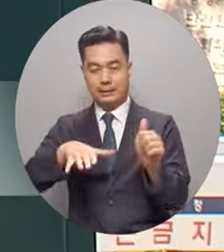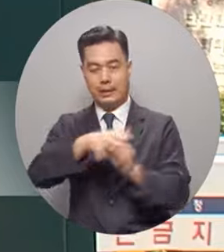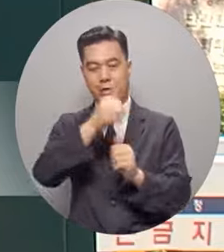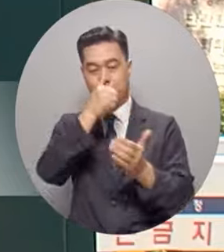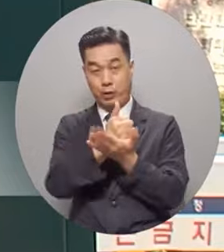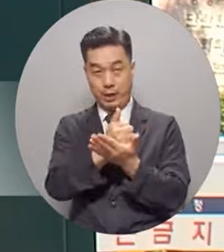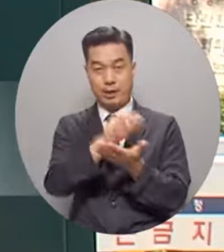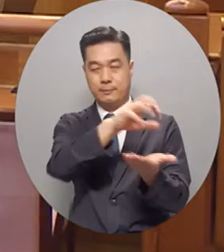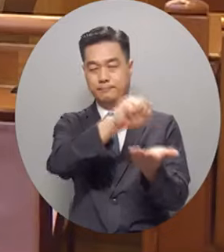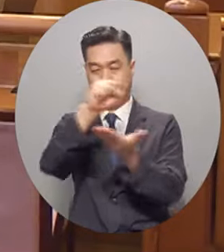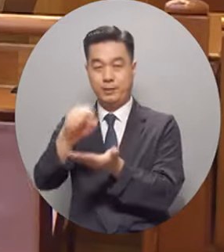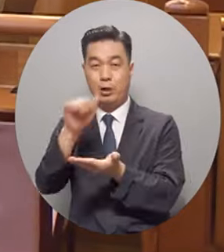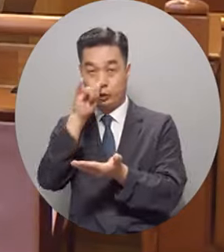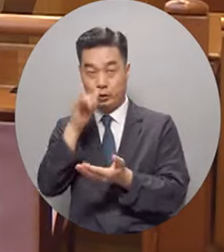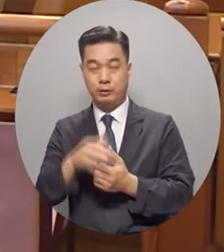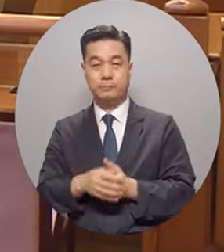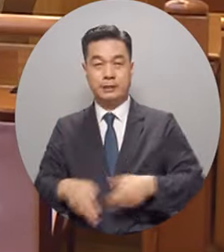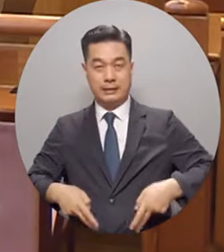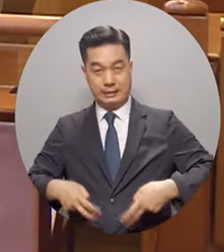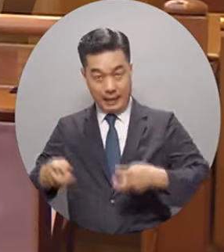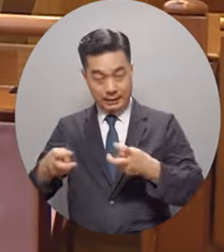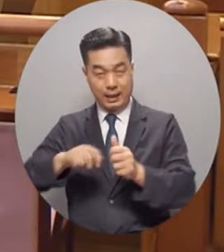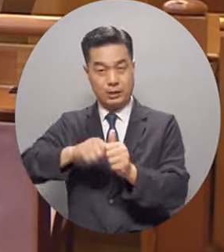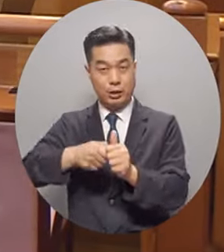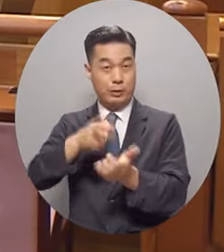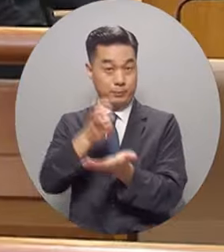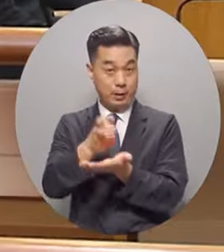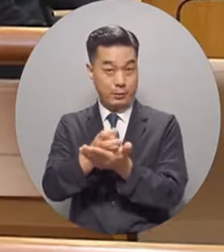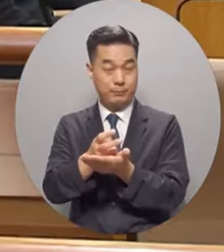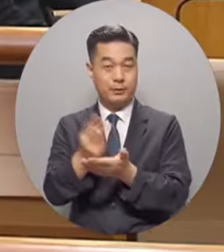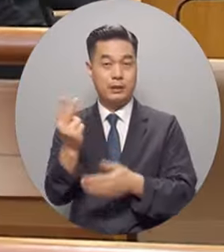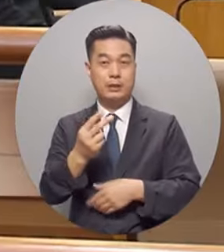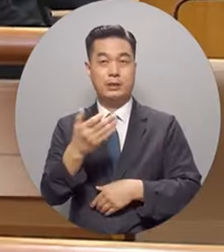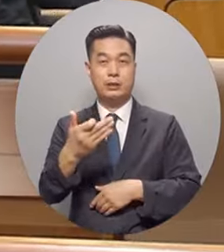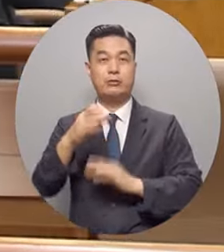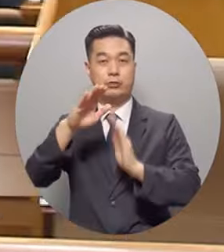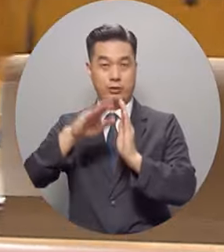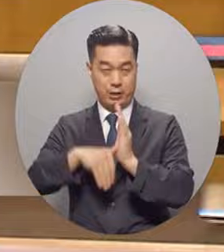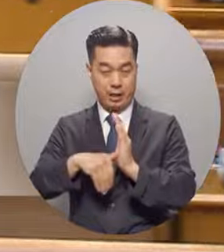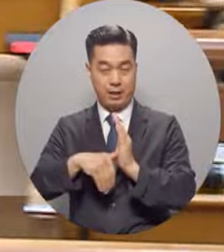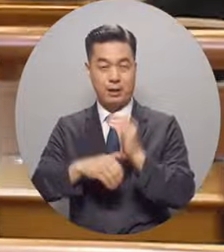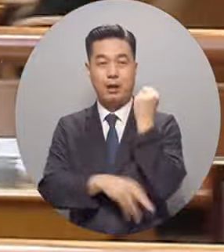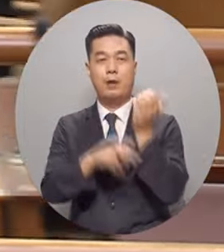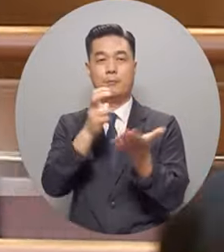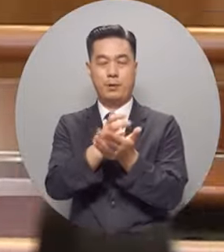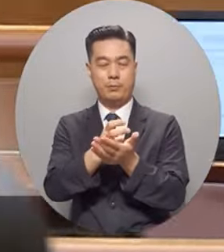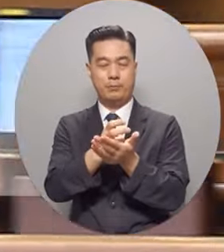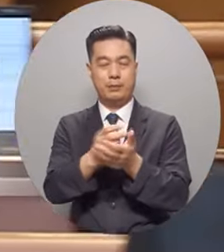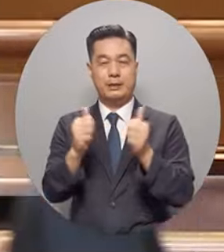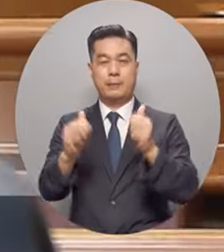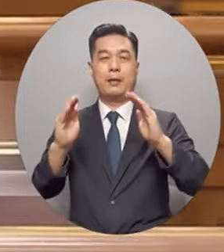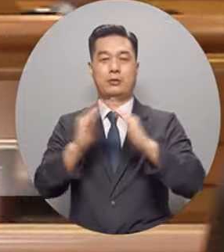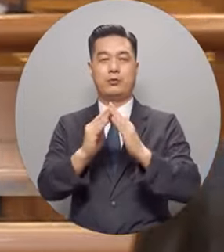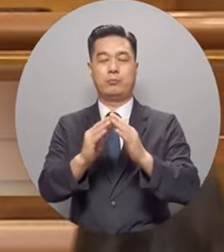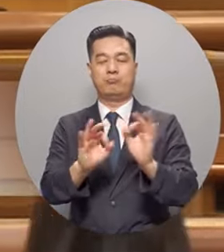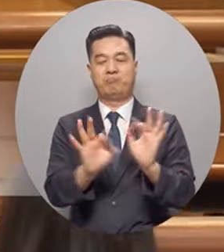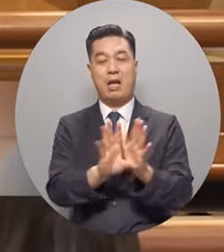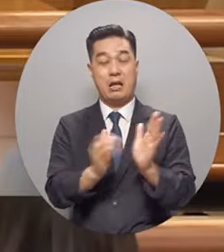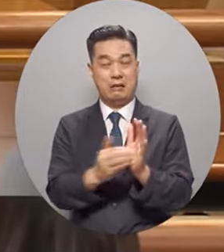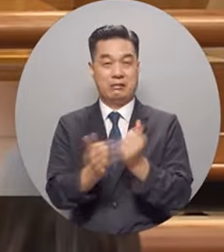입건했습니다 낙태에 대한 처벌 규정이 2019년 헌법 재판소 결정으로 사라져 낙태죄 적용이 불가